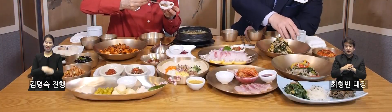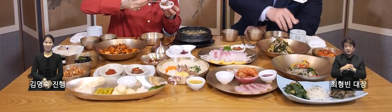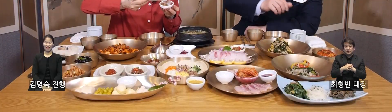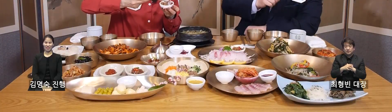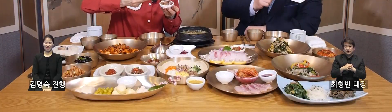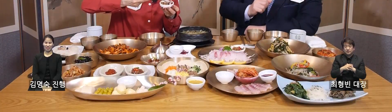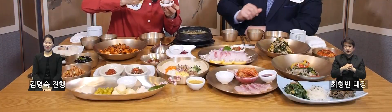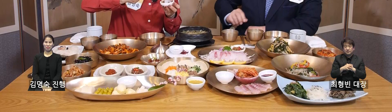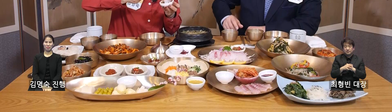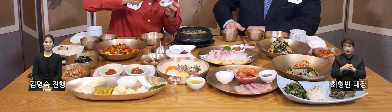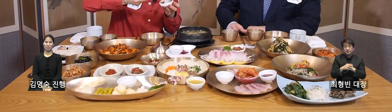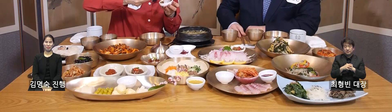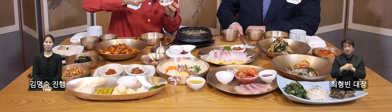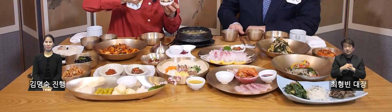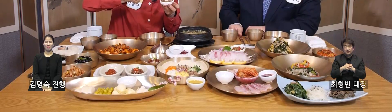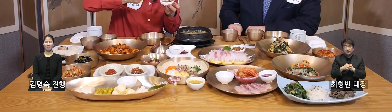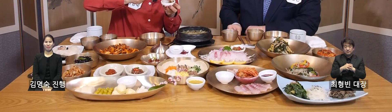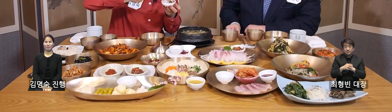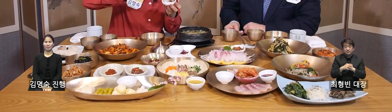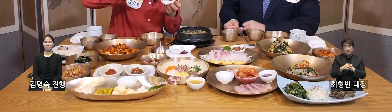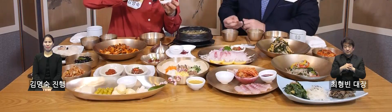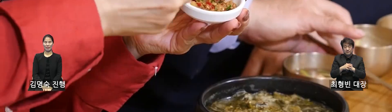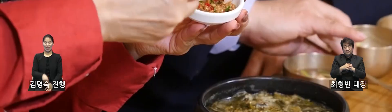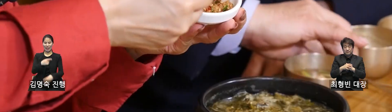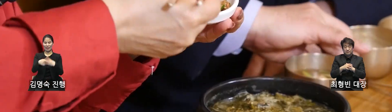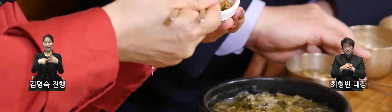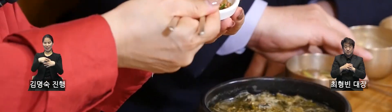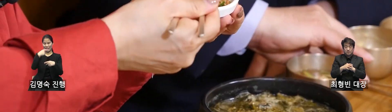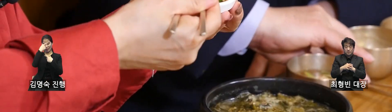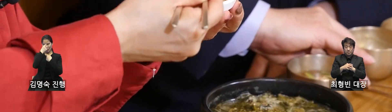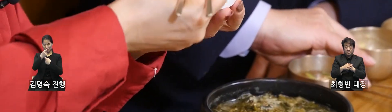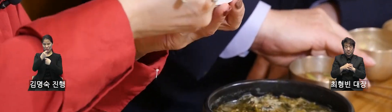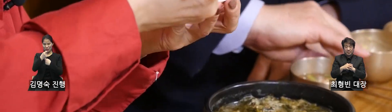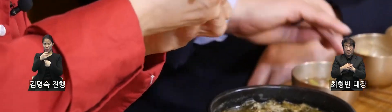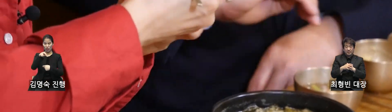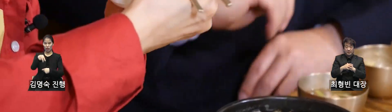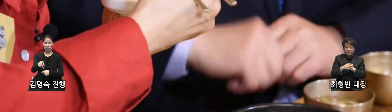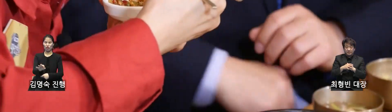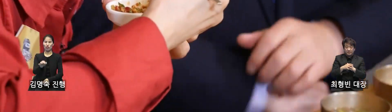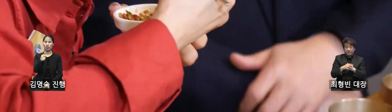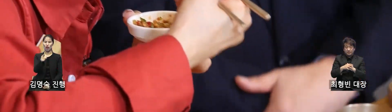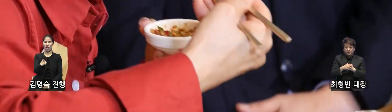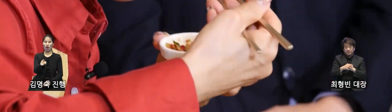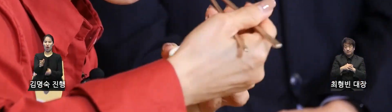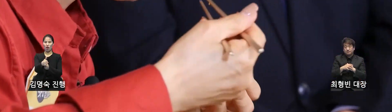알 제철에 먹는 숨을 보겠습니다